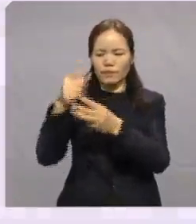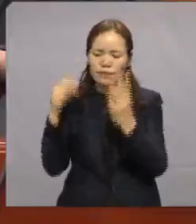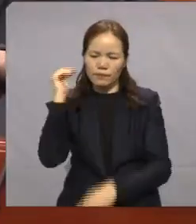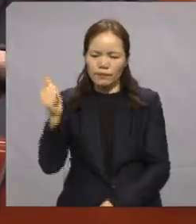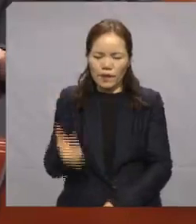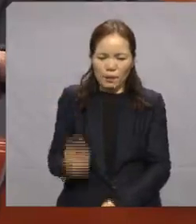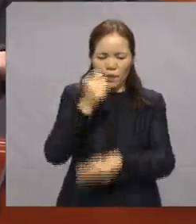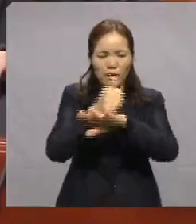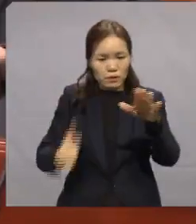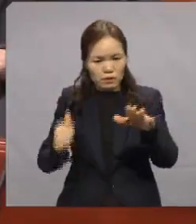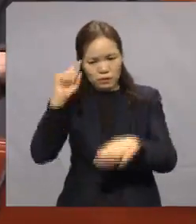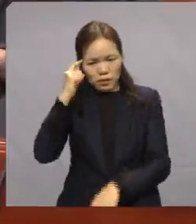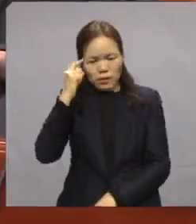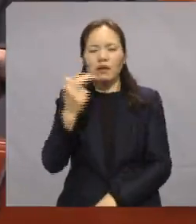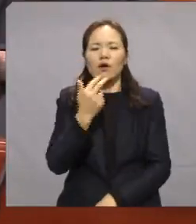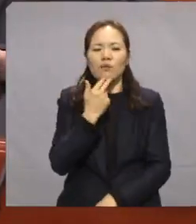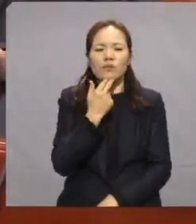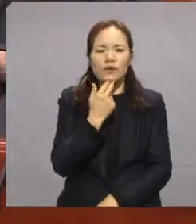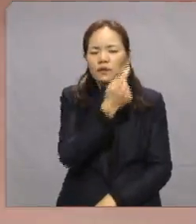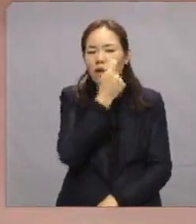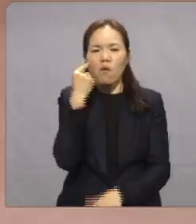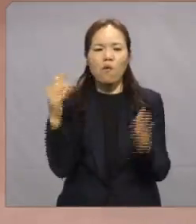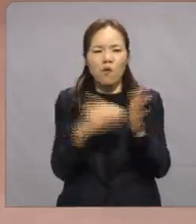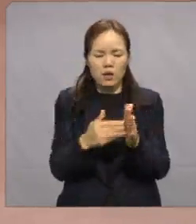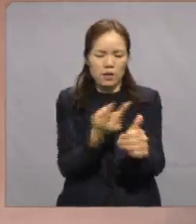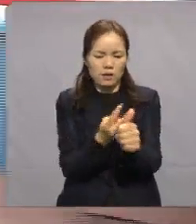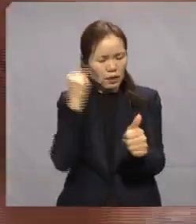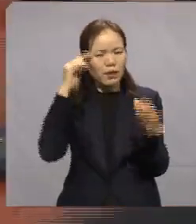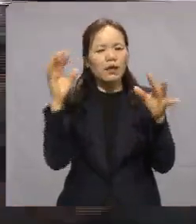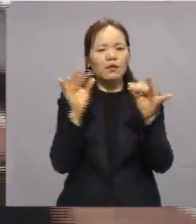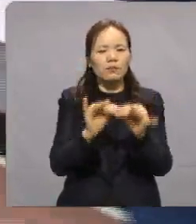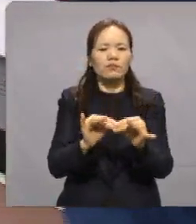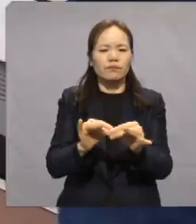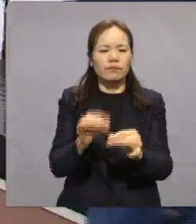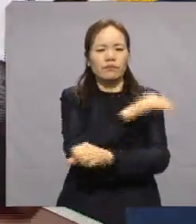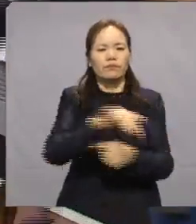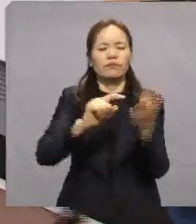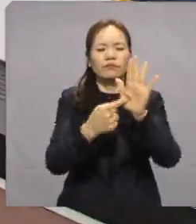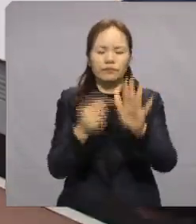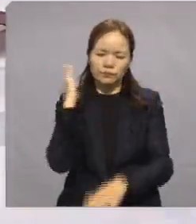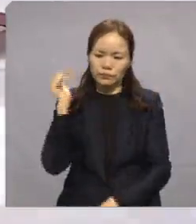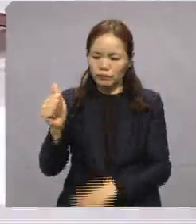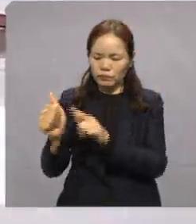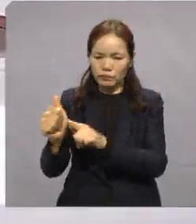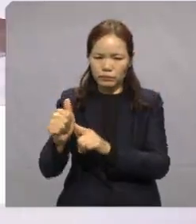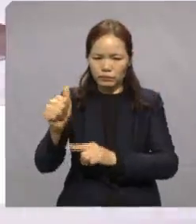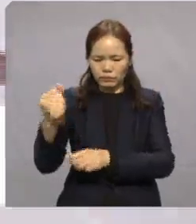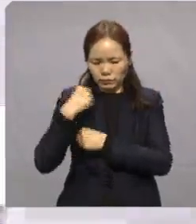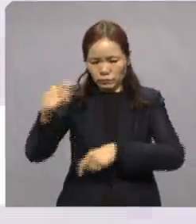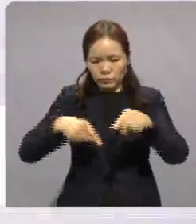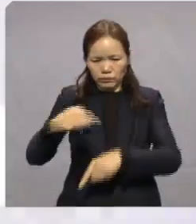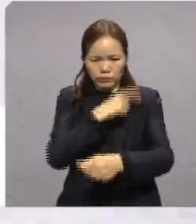조기 퇴진에 응할 생각이 없다는 사실을 확인했다며 탄핵 표결 참여 방침을 밝혔습니다. 대통령이 군 통수권을